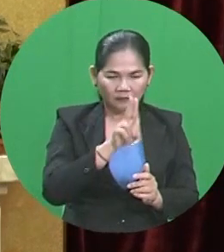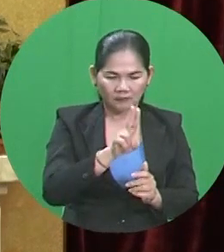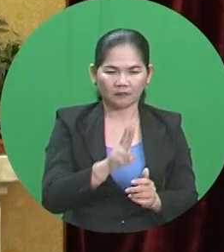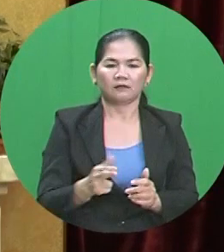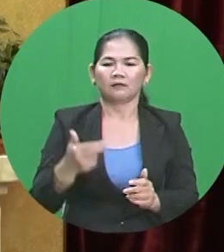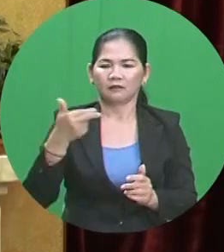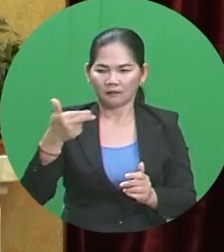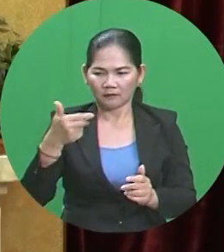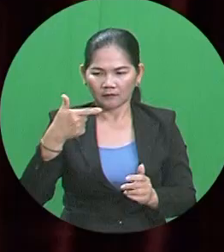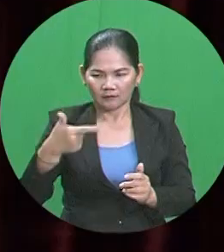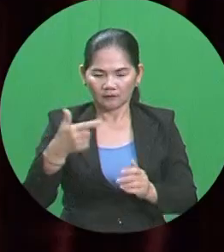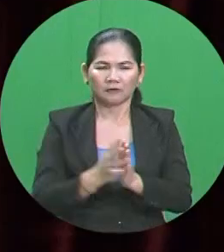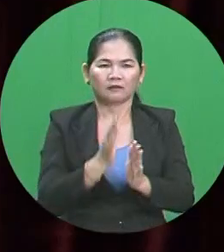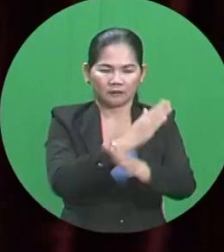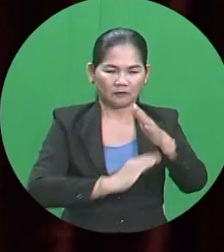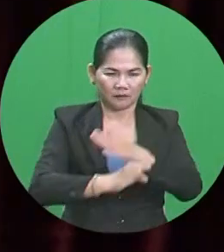ថ្លែងបើកសិក្ខាសាលាឯកឧត្តមអែមច័ន្ទមករារដ្ឋលេខាធិការក្រសួងសង្គមកិច្ច